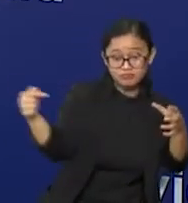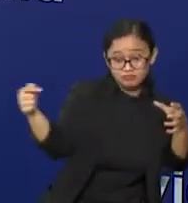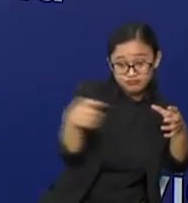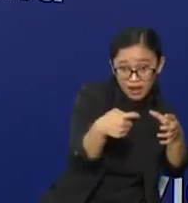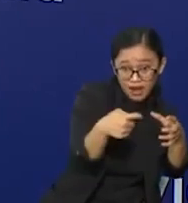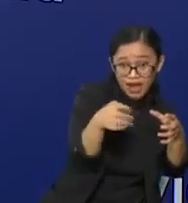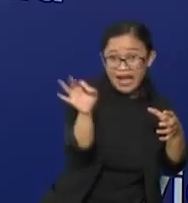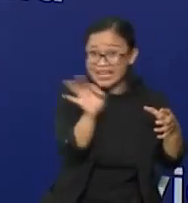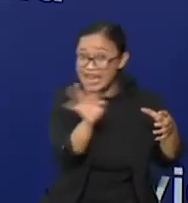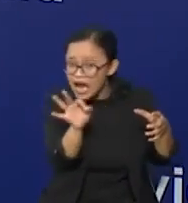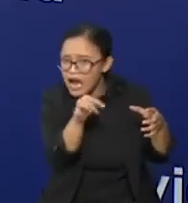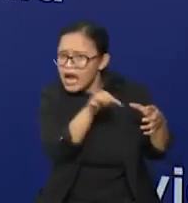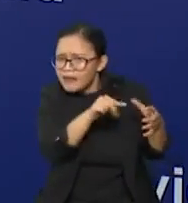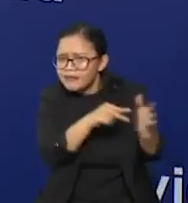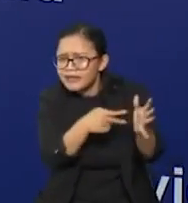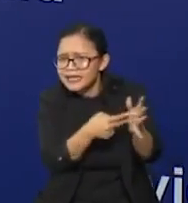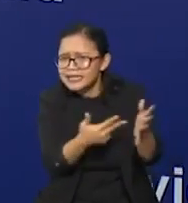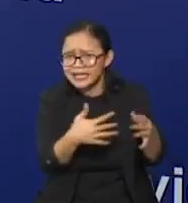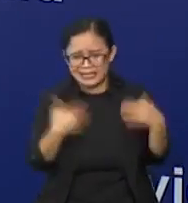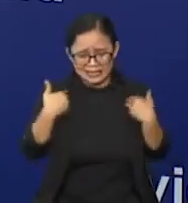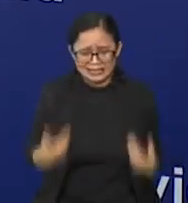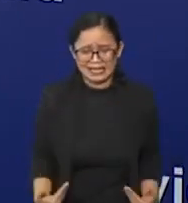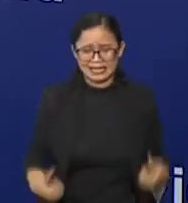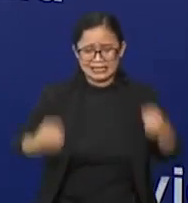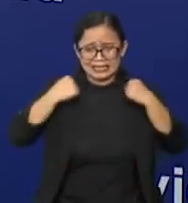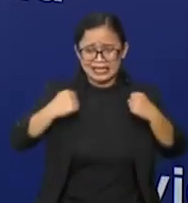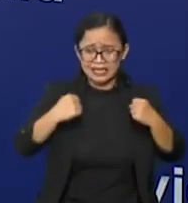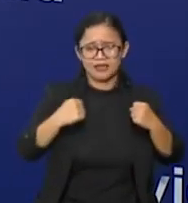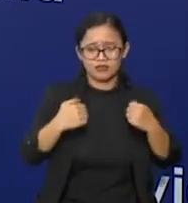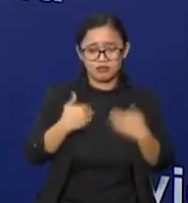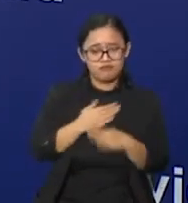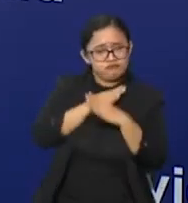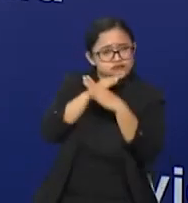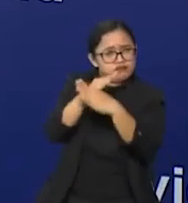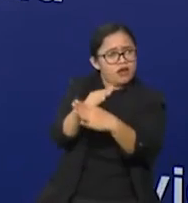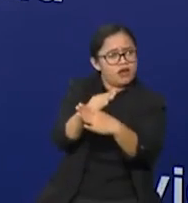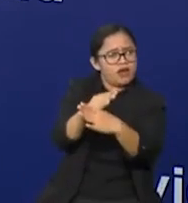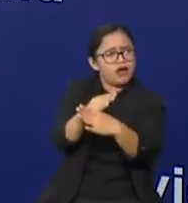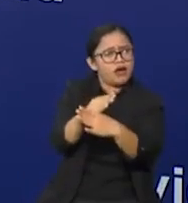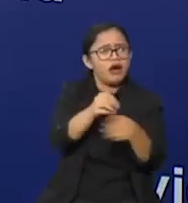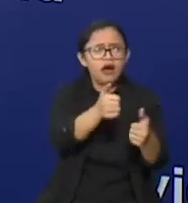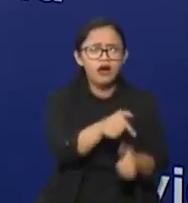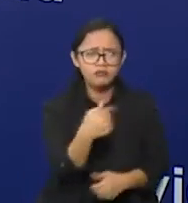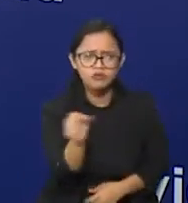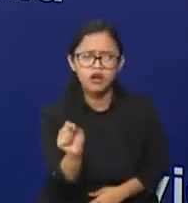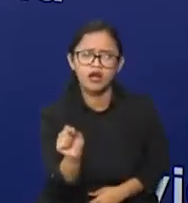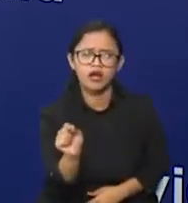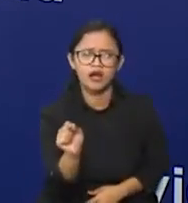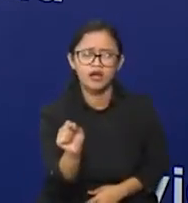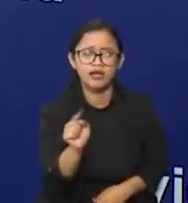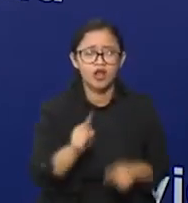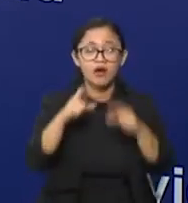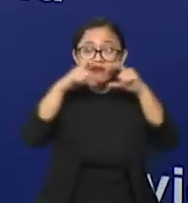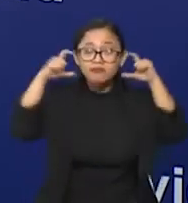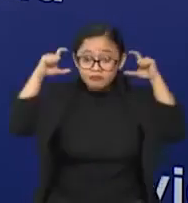ya sebenarnya kan Secara nggak langsung imunitas atau proteksi masyarakatnya terbentuk kan ya kalau